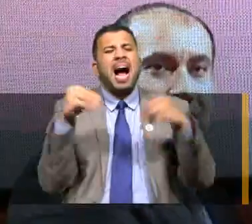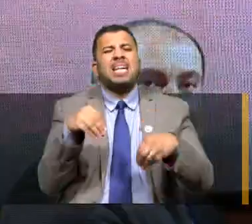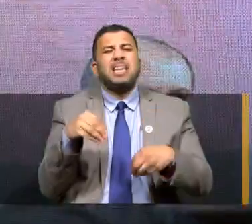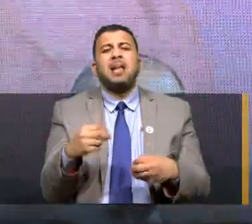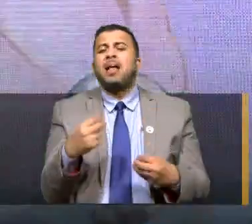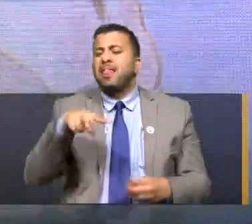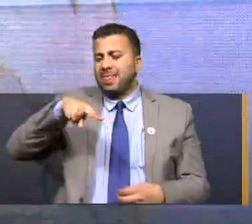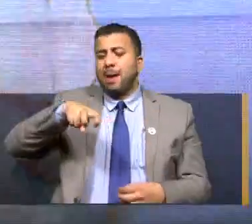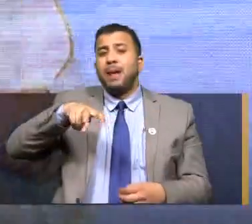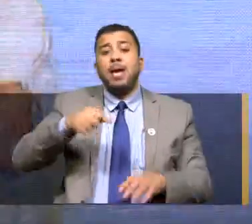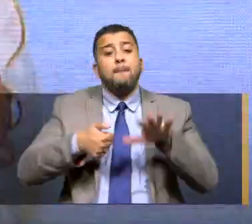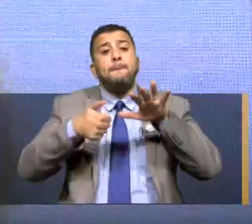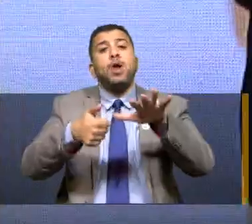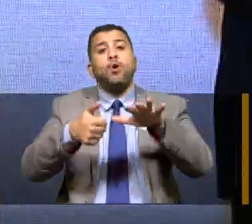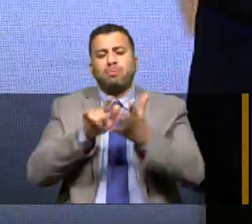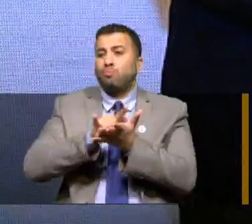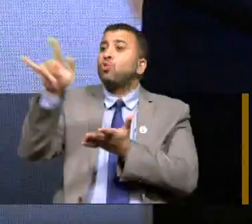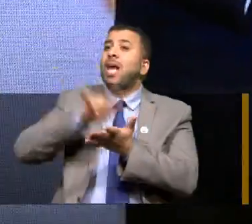80 مليون مسافر حتى الآن.